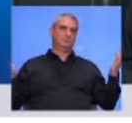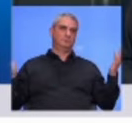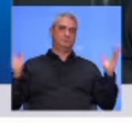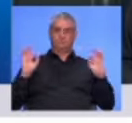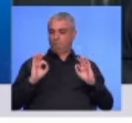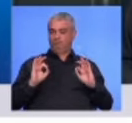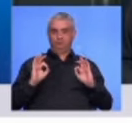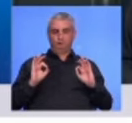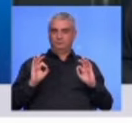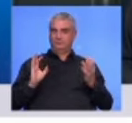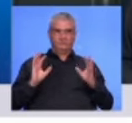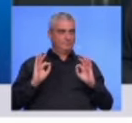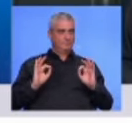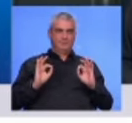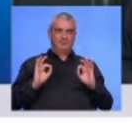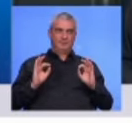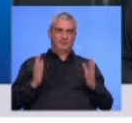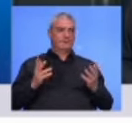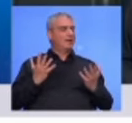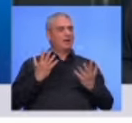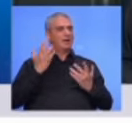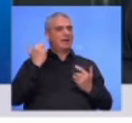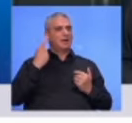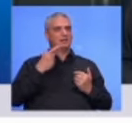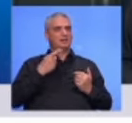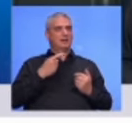בסדר גמור, בסדר גמור. איך הייתה הרגשה אתמול?